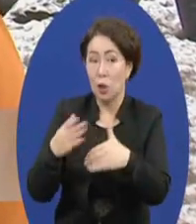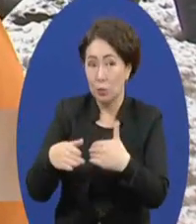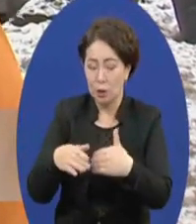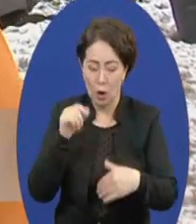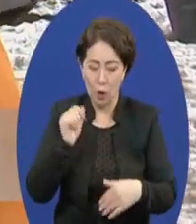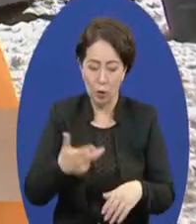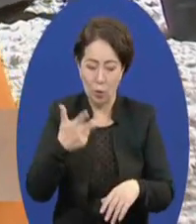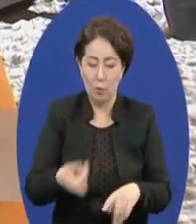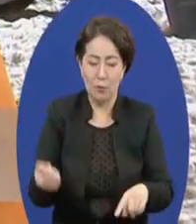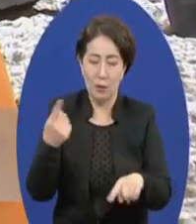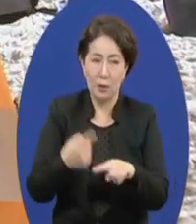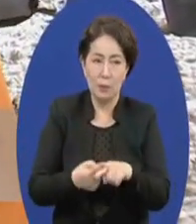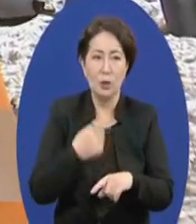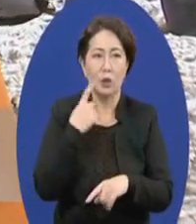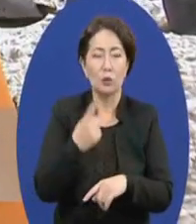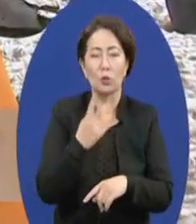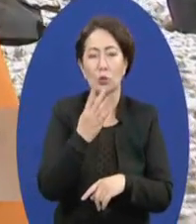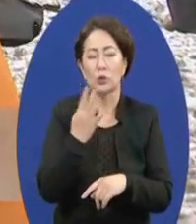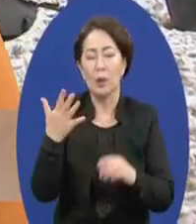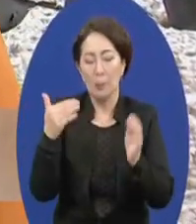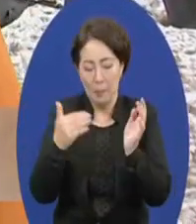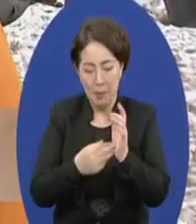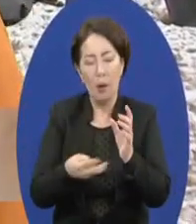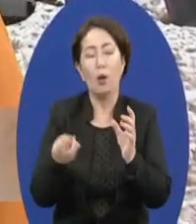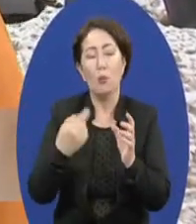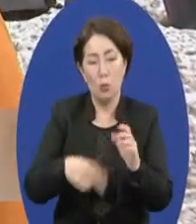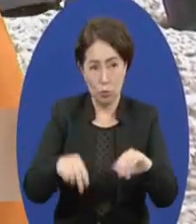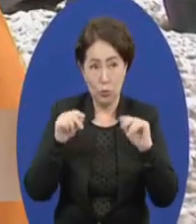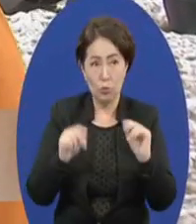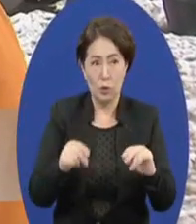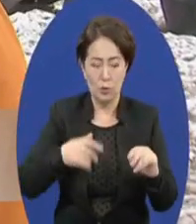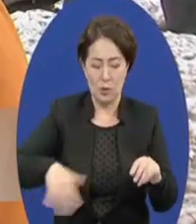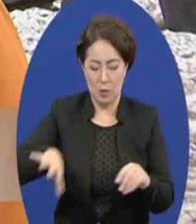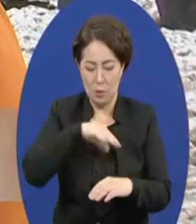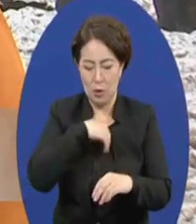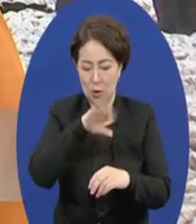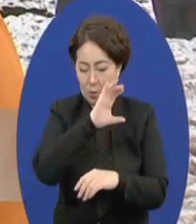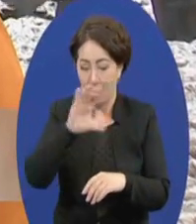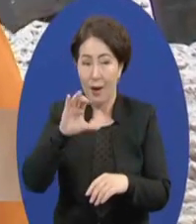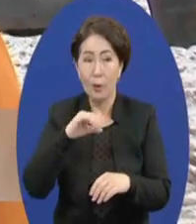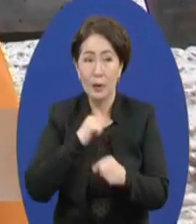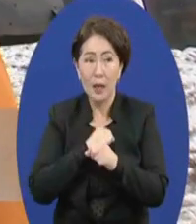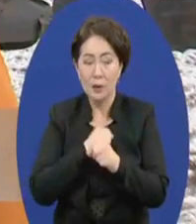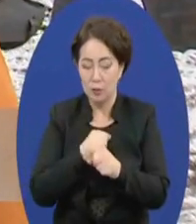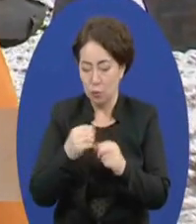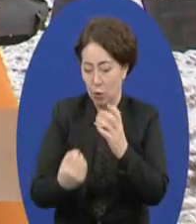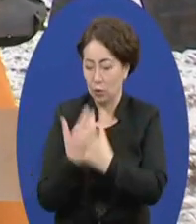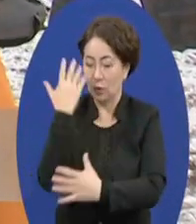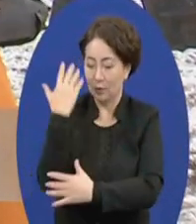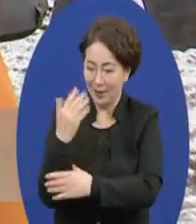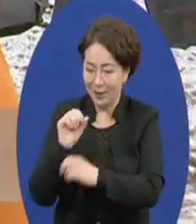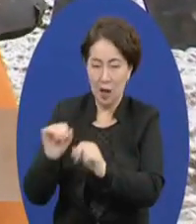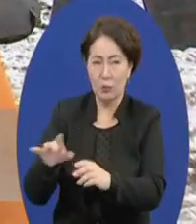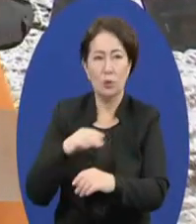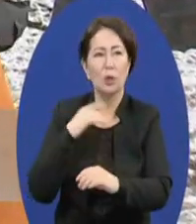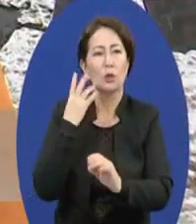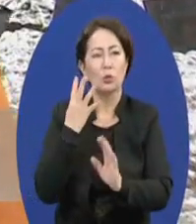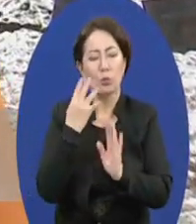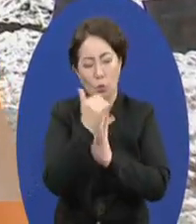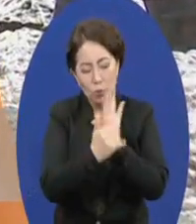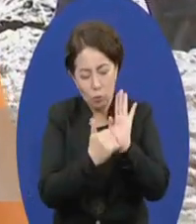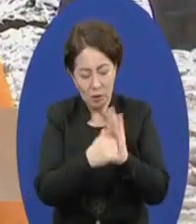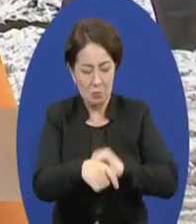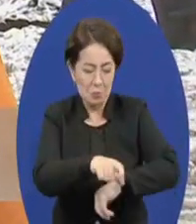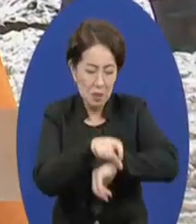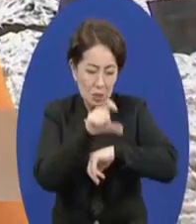одоо ингээ 30,000 нэмэгдээд 145,000 мод болно. За манай хамт олонны хувьд тарьсан модоо ингээ тариад орхих биш, жилийн дөрвөн улиралд мэрэгжлийн